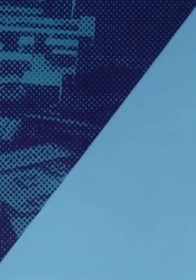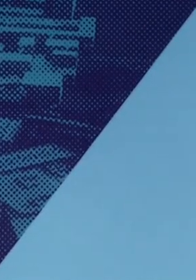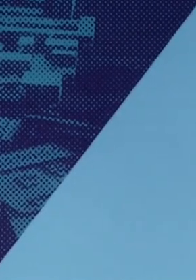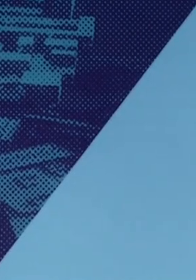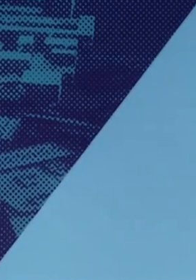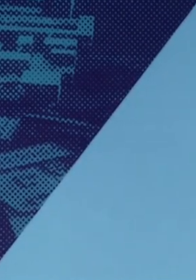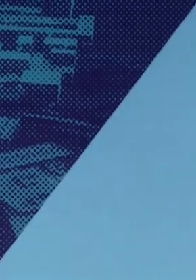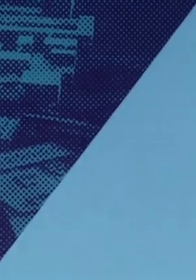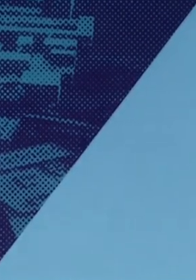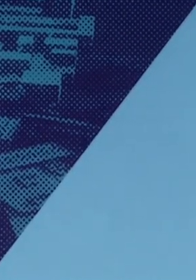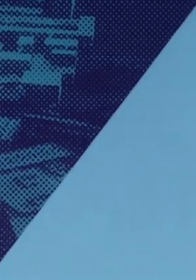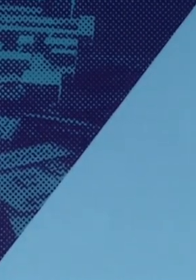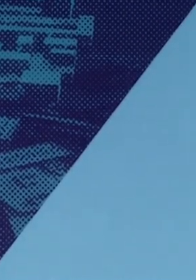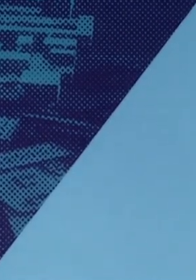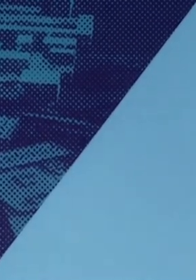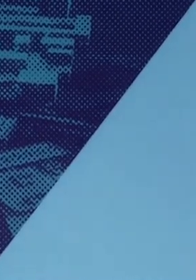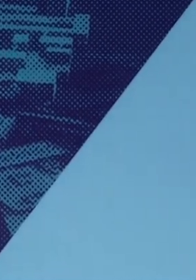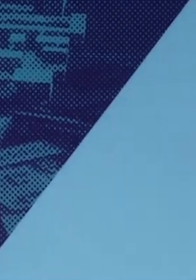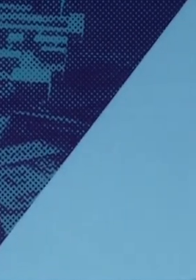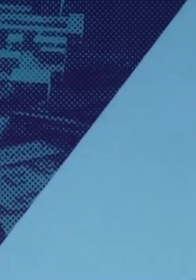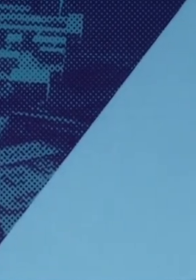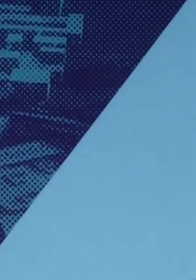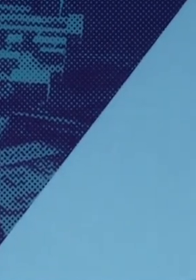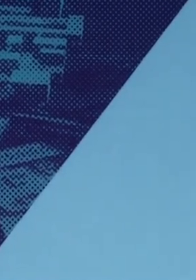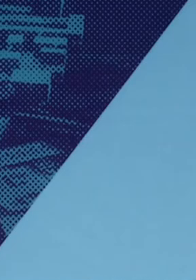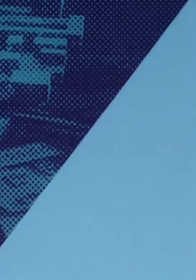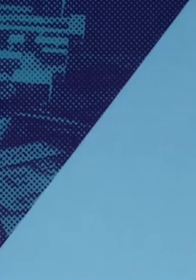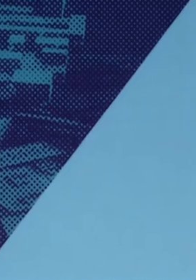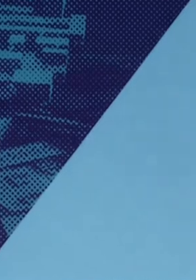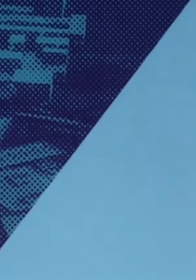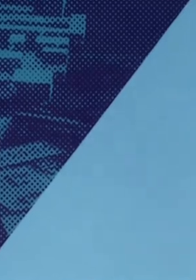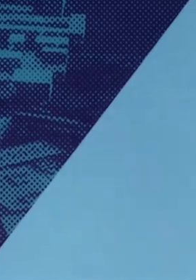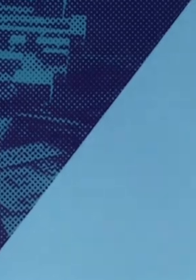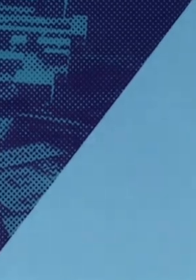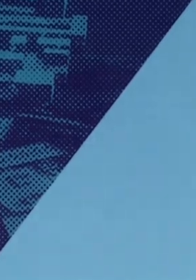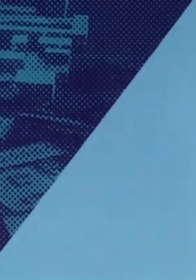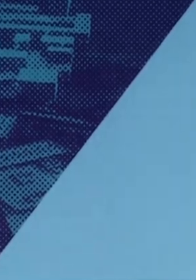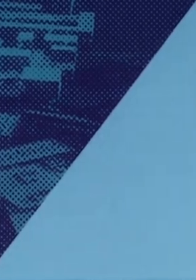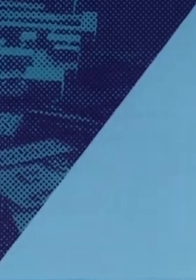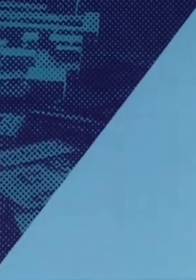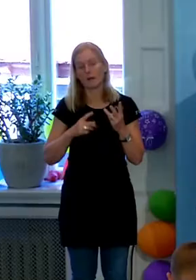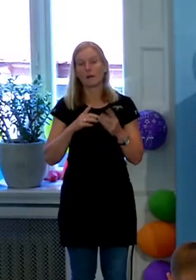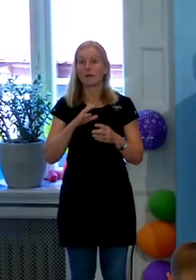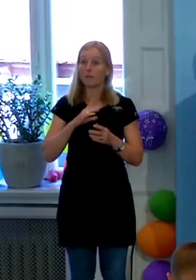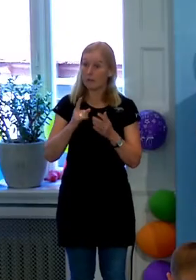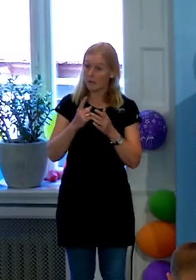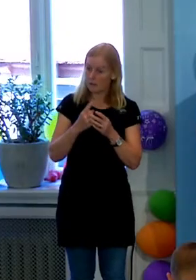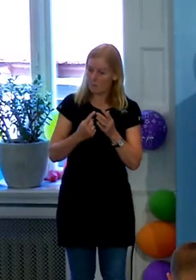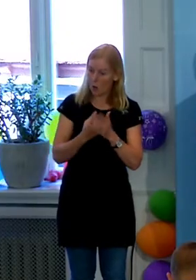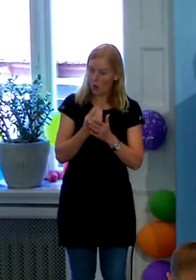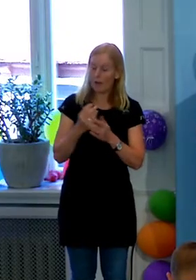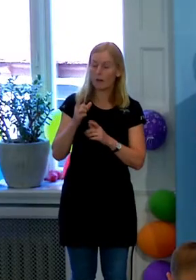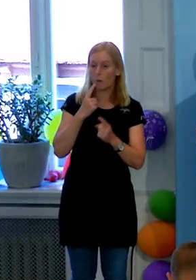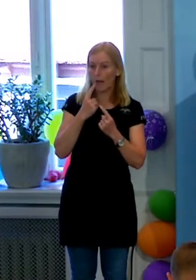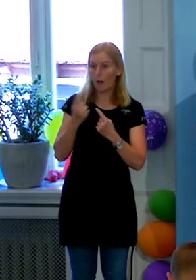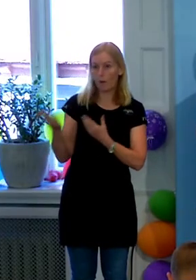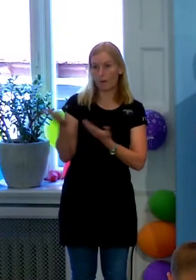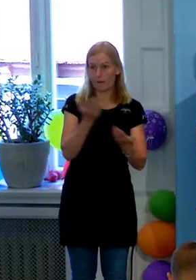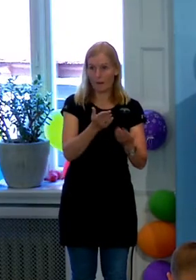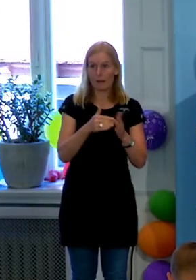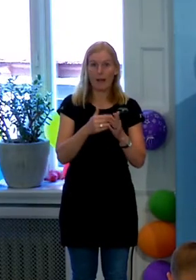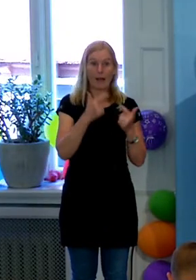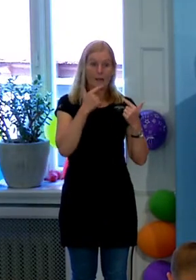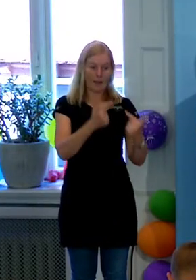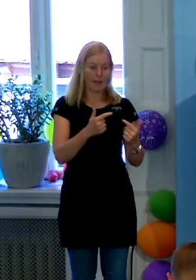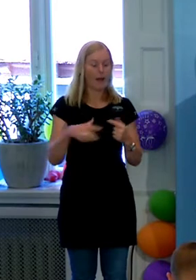perspektivet. Vi har en näringslivspott årligen nu i regeringens infraproposition. Så det finns. Det finns möjlighet och ja. Dialog bjuds in till. Tack så